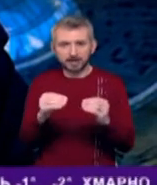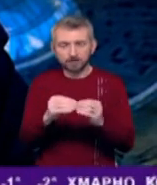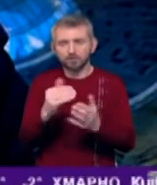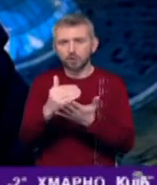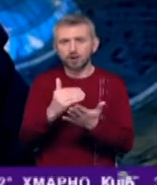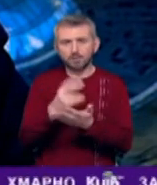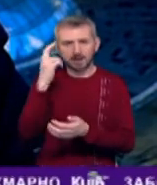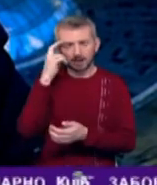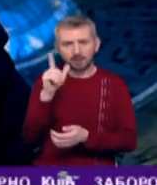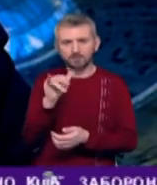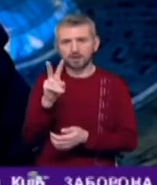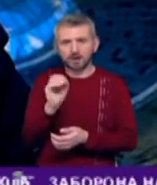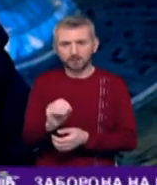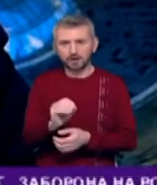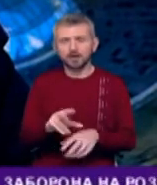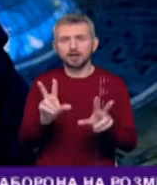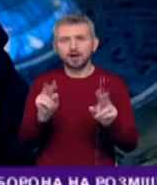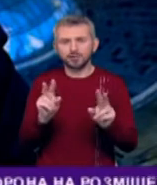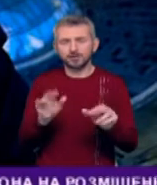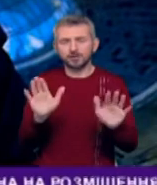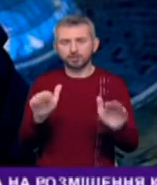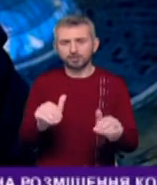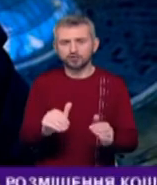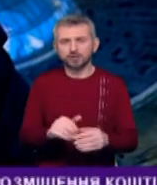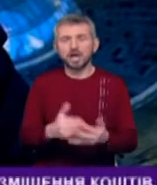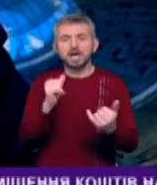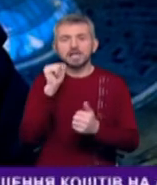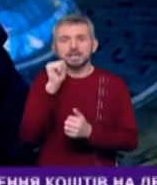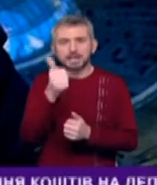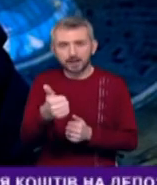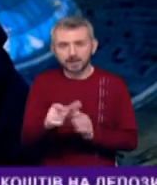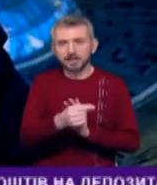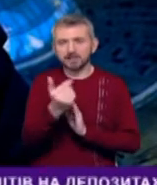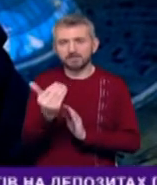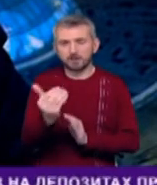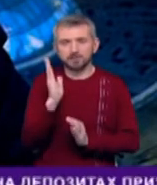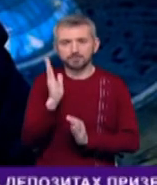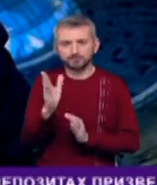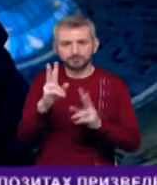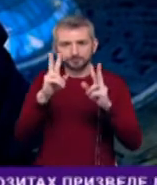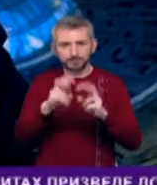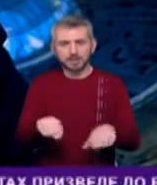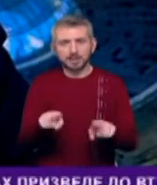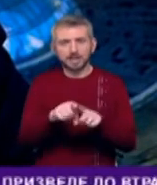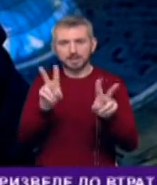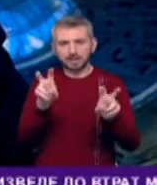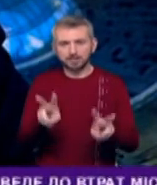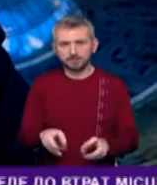«Київ Лайф». Мене звуть Василь Климчук. Хай вам щастить і до побачення. А завтра з вами ми пройдемося по таких